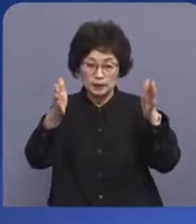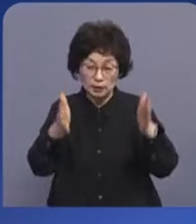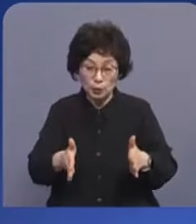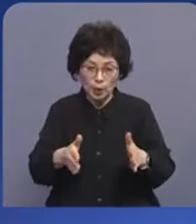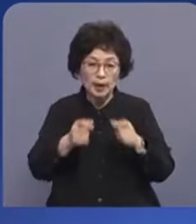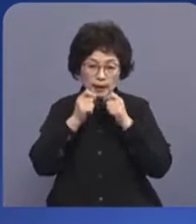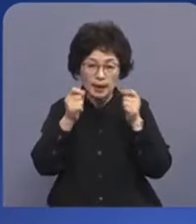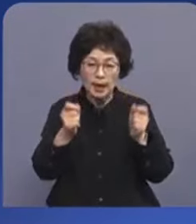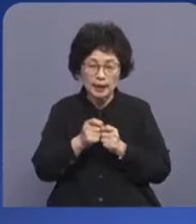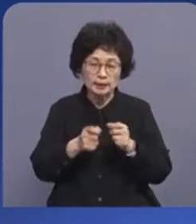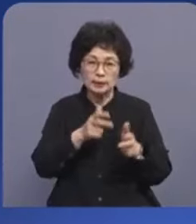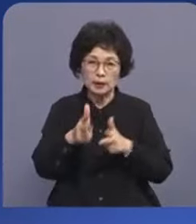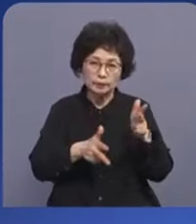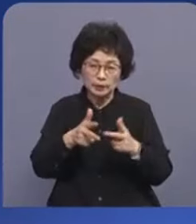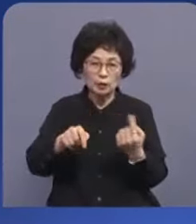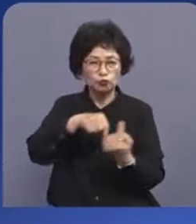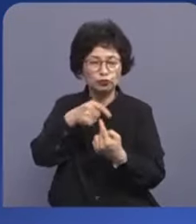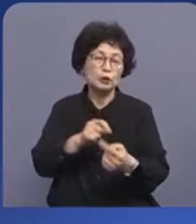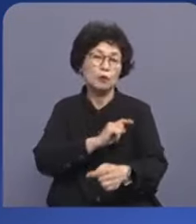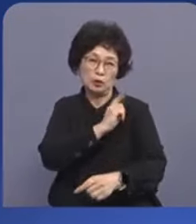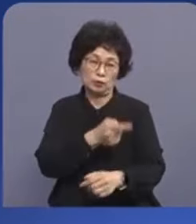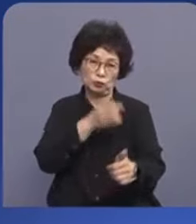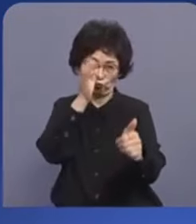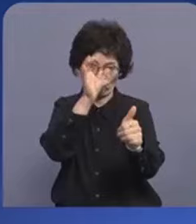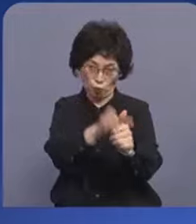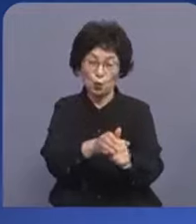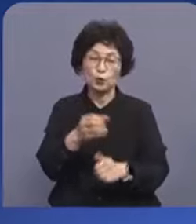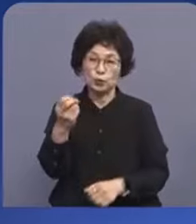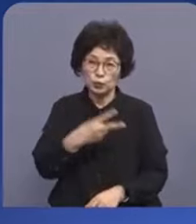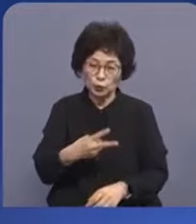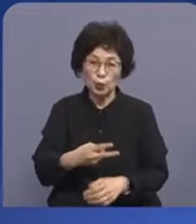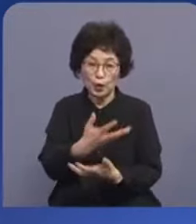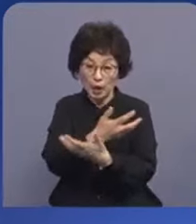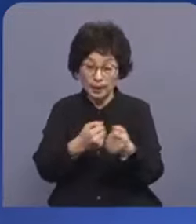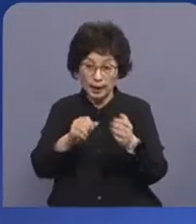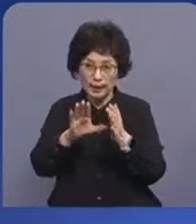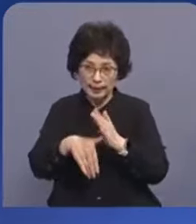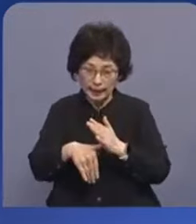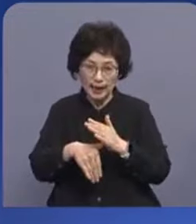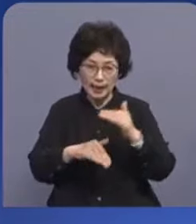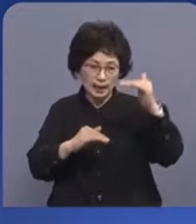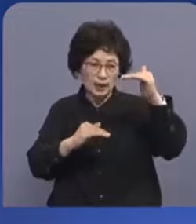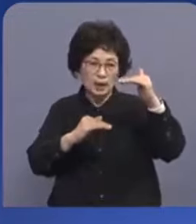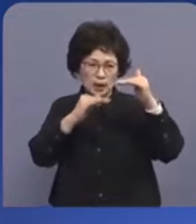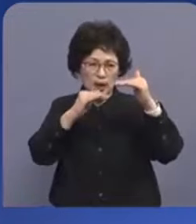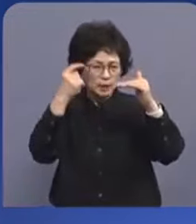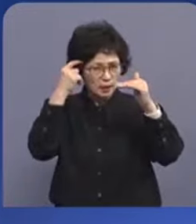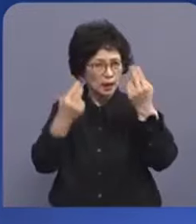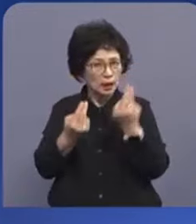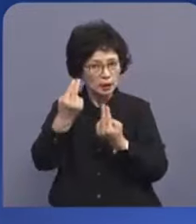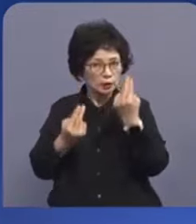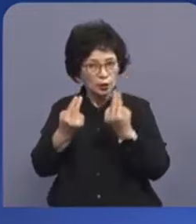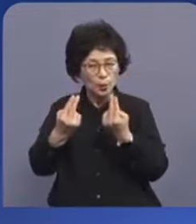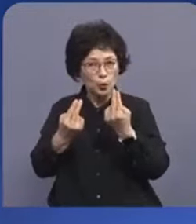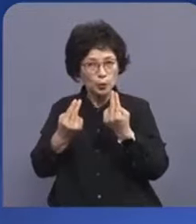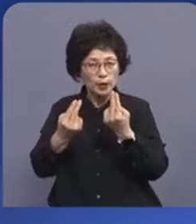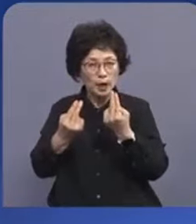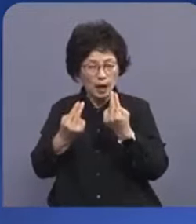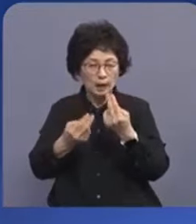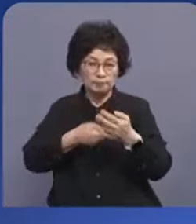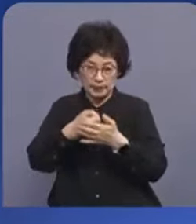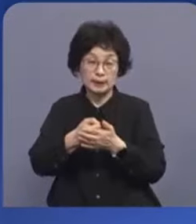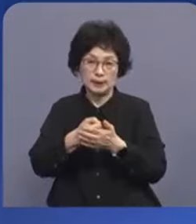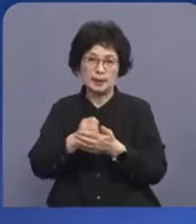사업자에게이 도로 운영권도 주고요음 이때 협약을 맺게 되는데 예상되는 수입 통행료 수입도 정하게